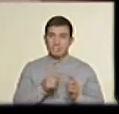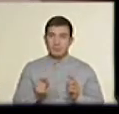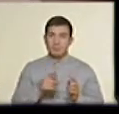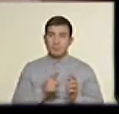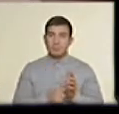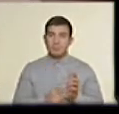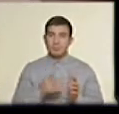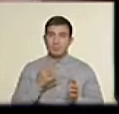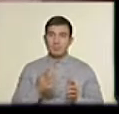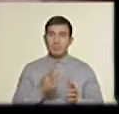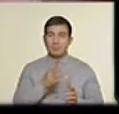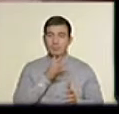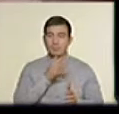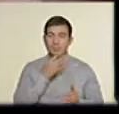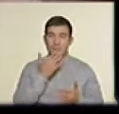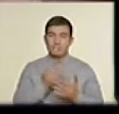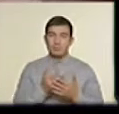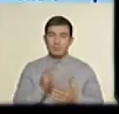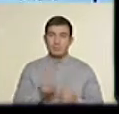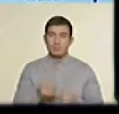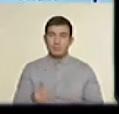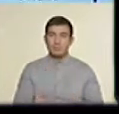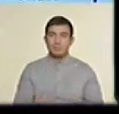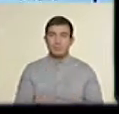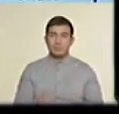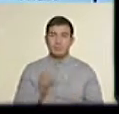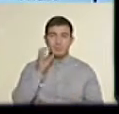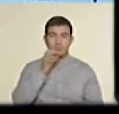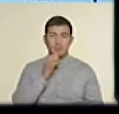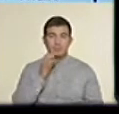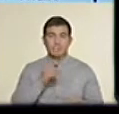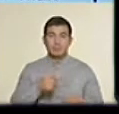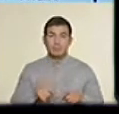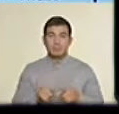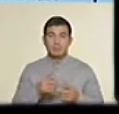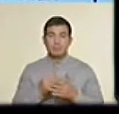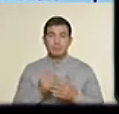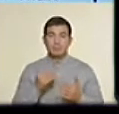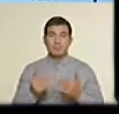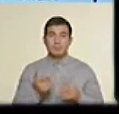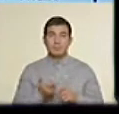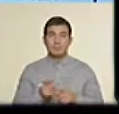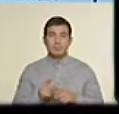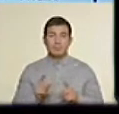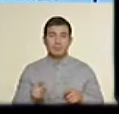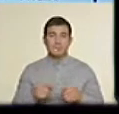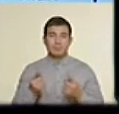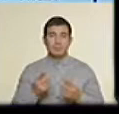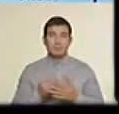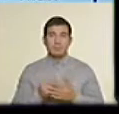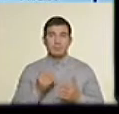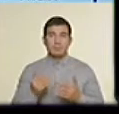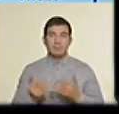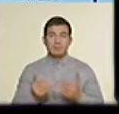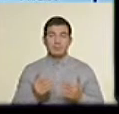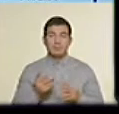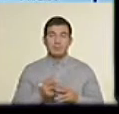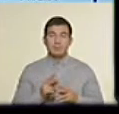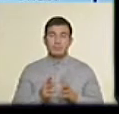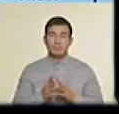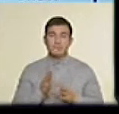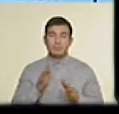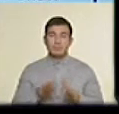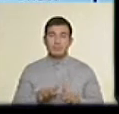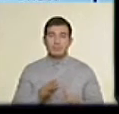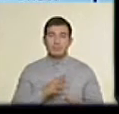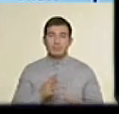74 yoshga yetganini ta'kidlab o'tish joiz. Ya'ni O'zbekiston mana shu ko'rsatkich jihatdan rivojlangan mamlakatlar qatoridan joy